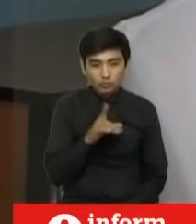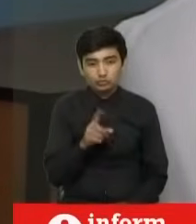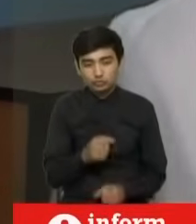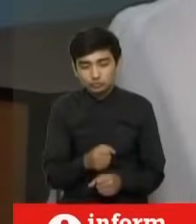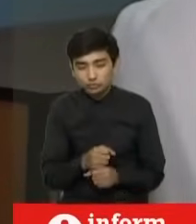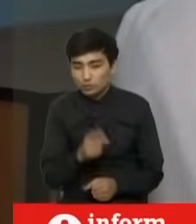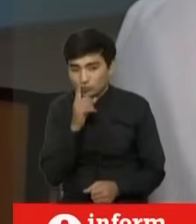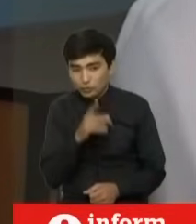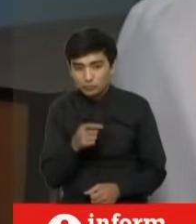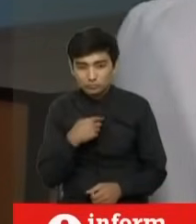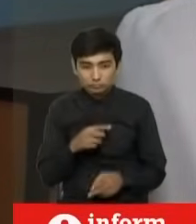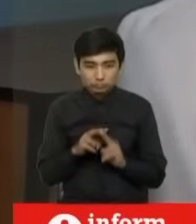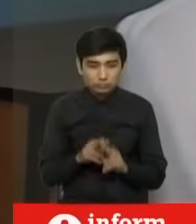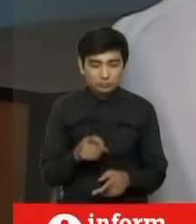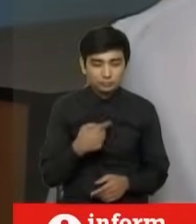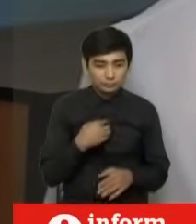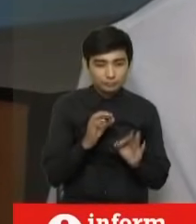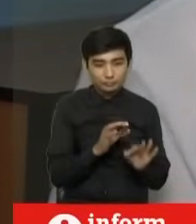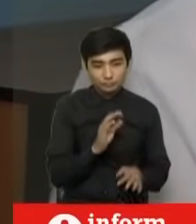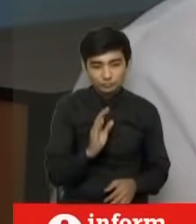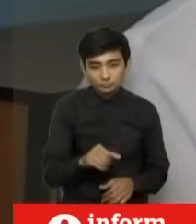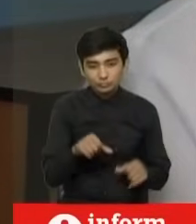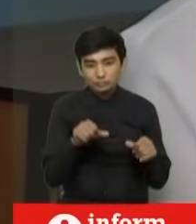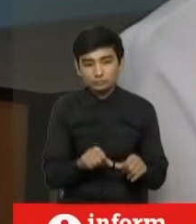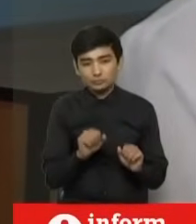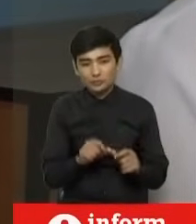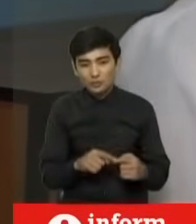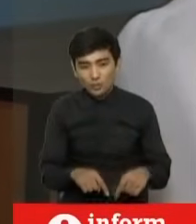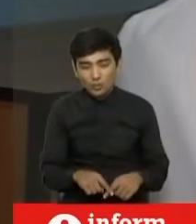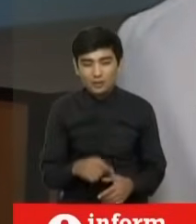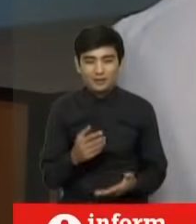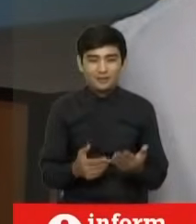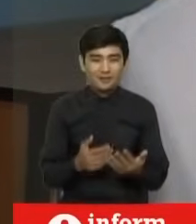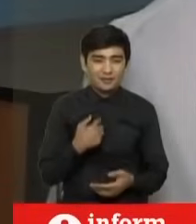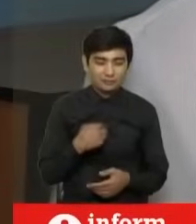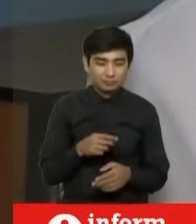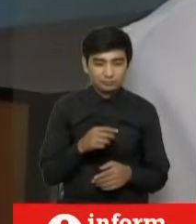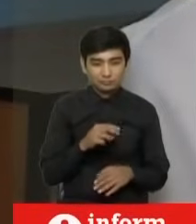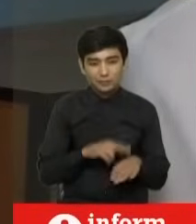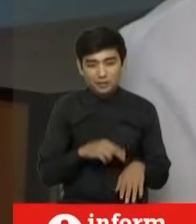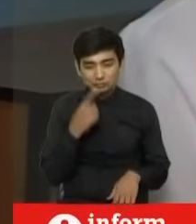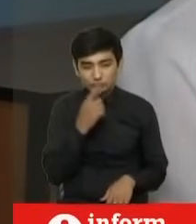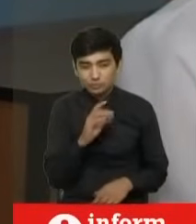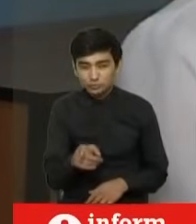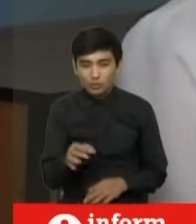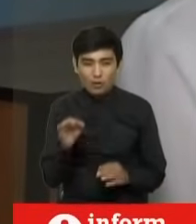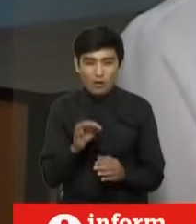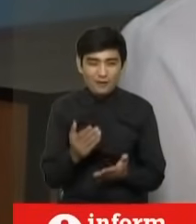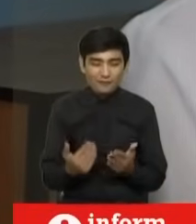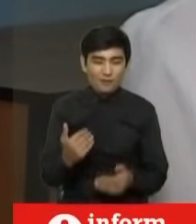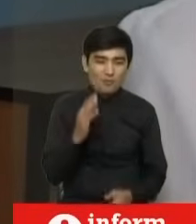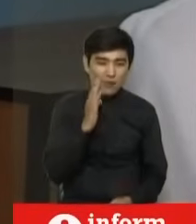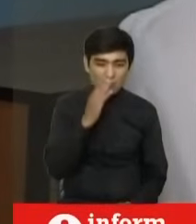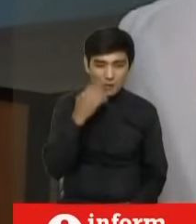то-то делать, то мы расскажем об этом правоохранительным органам, как-то подставят специально, либо твоим